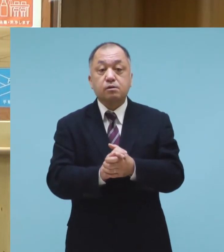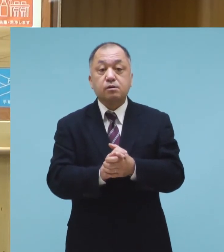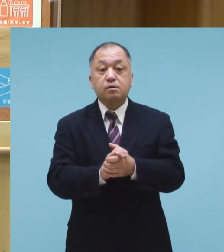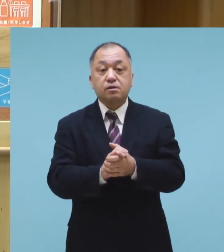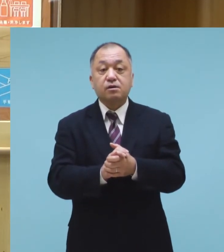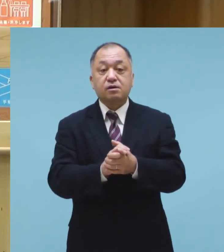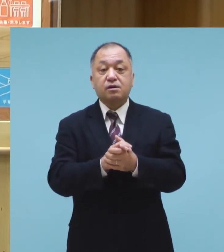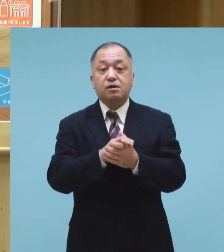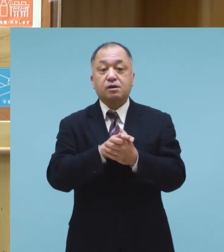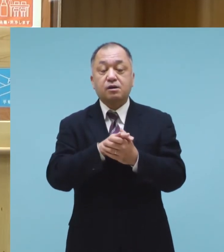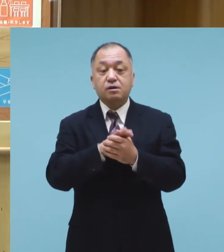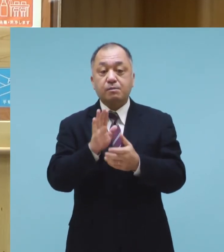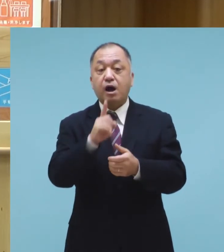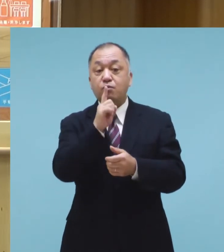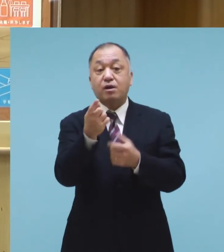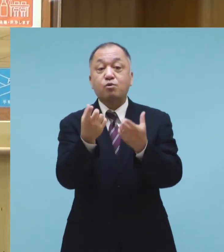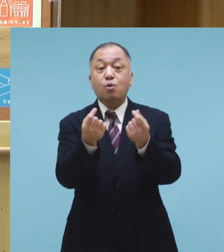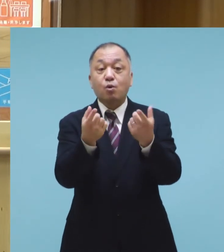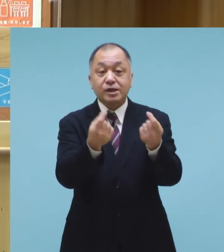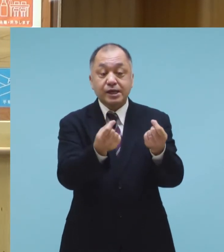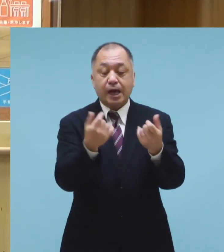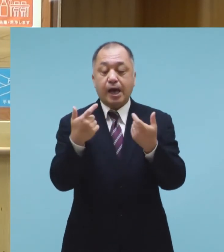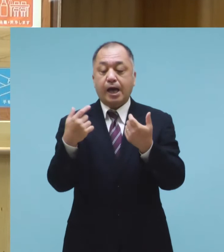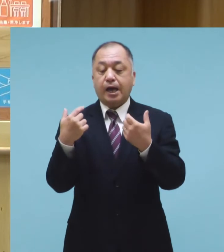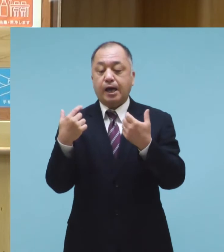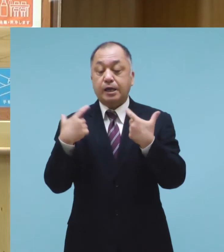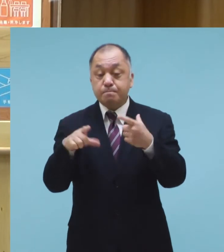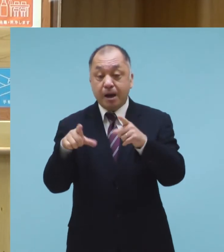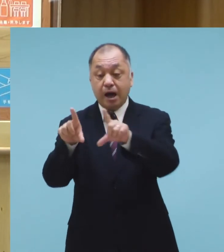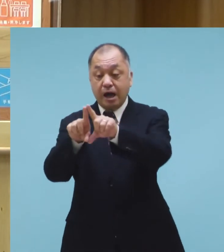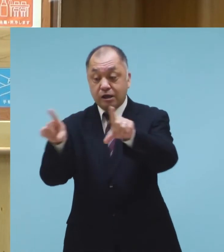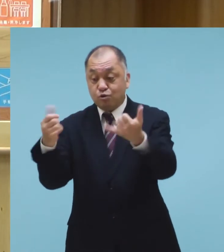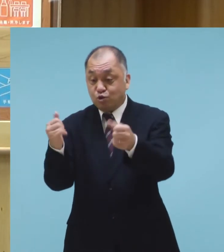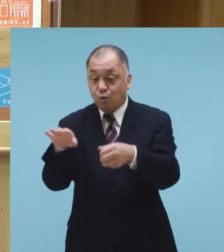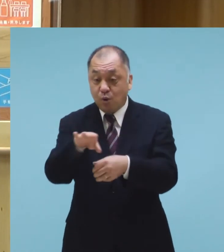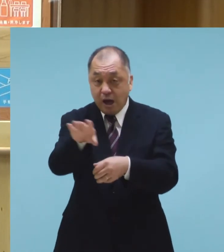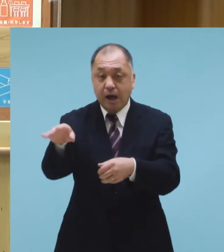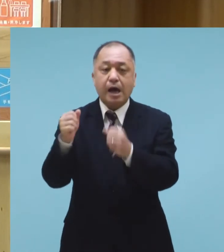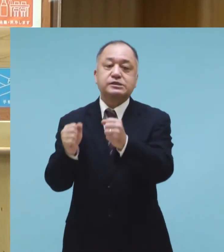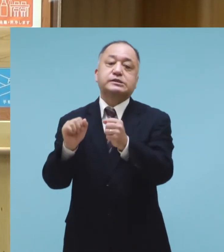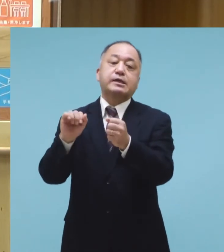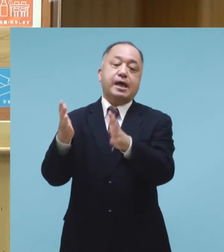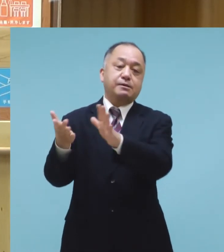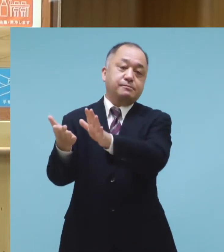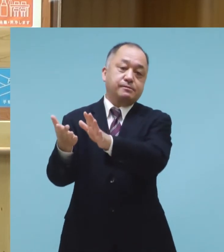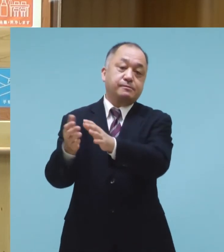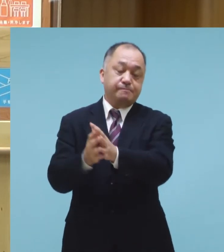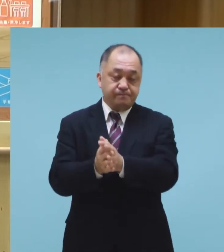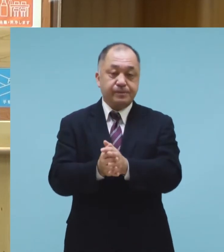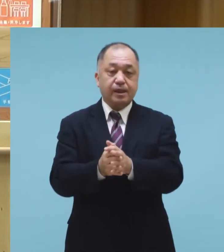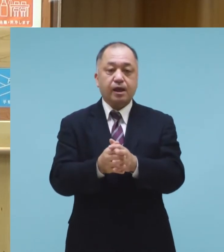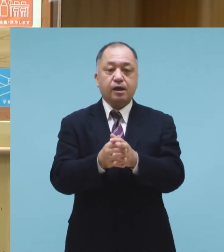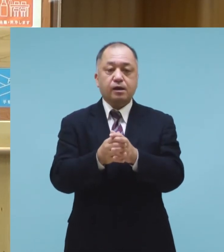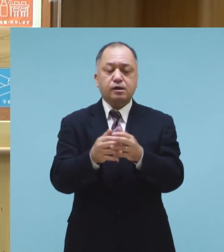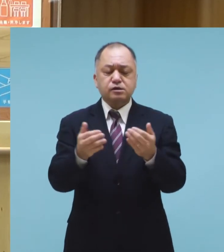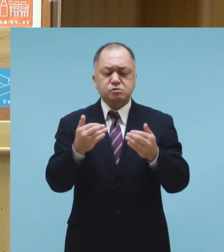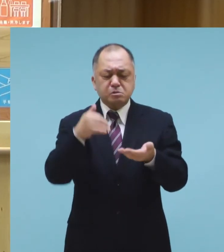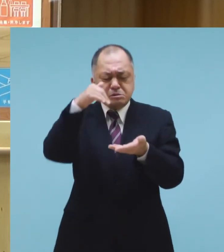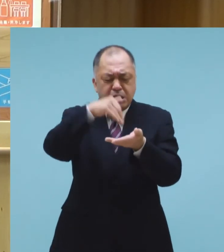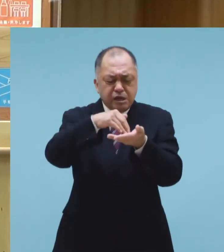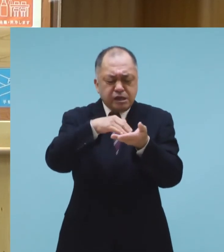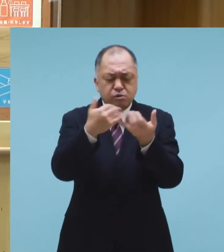今言ったようにですね、その一般の方はこのマラソン走らないんですね。で必要最低限の人数が